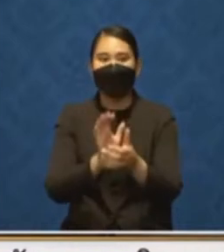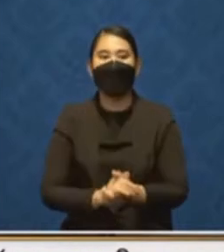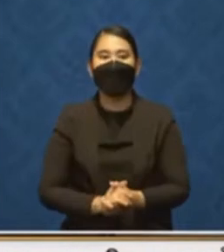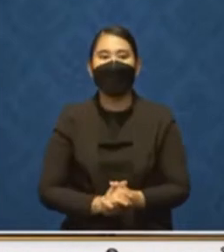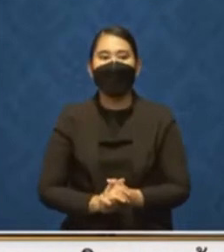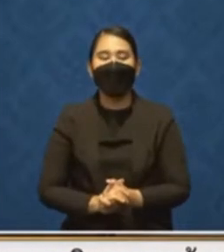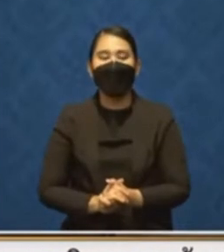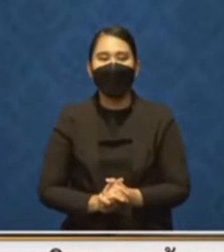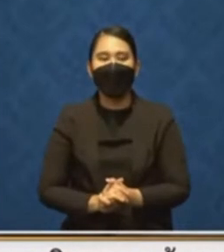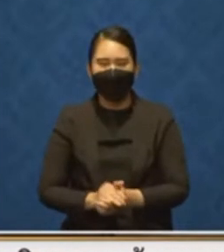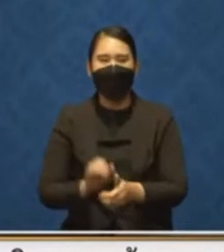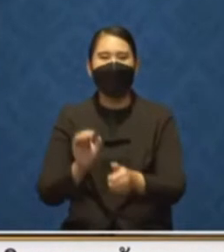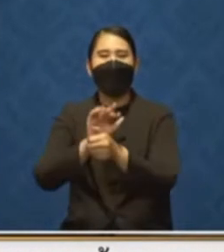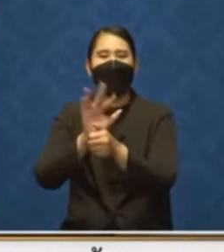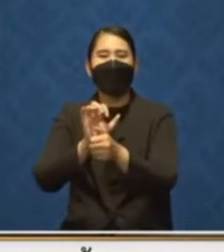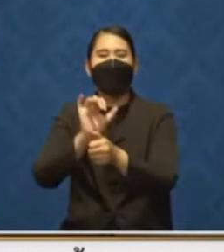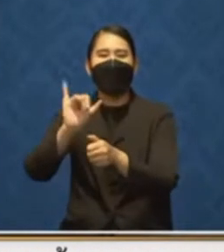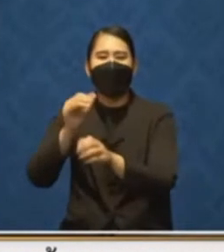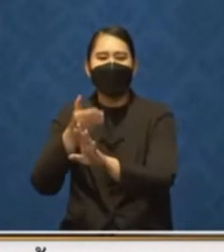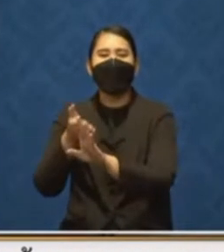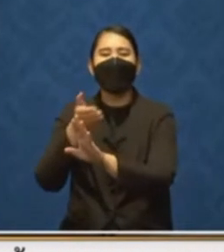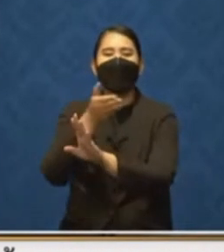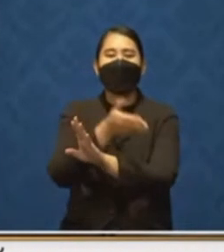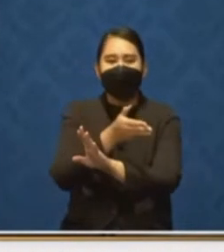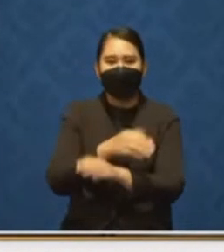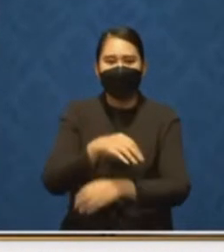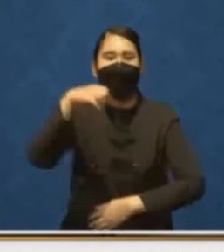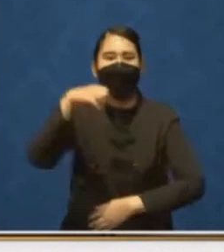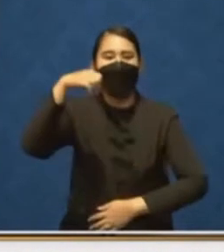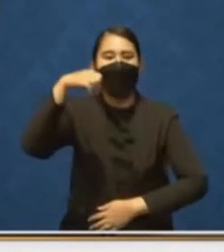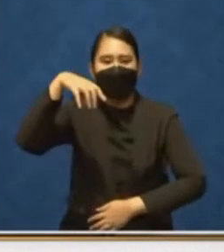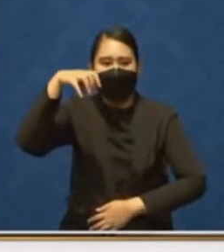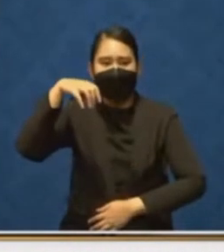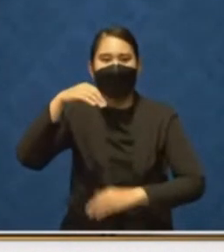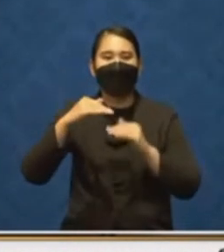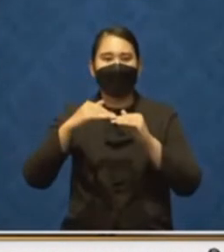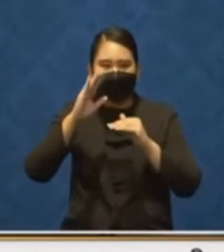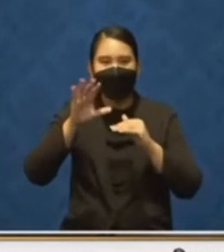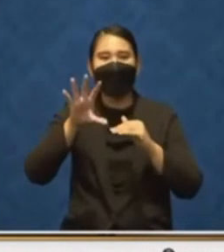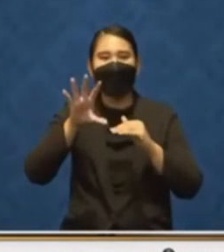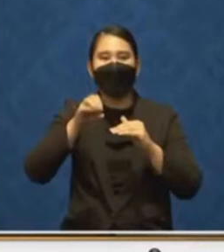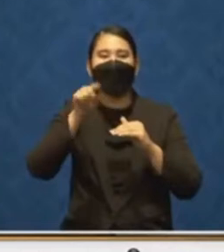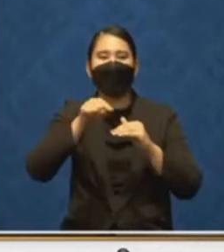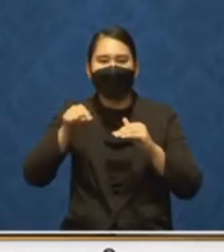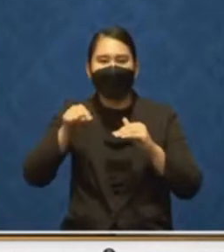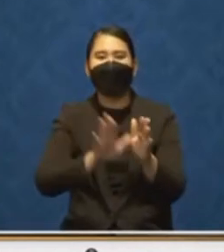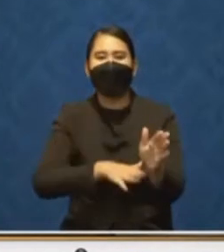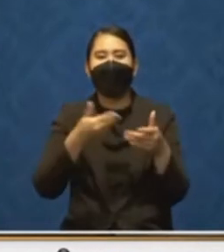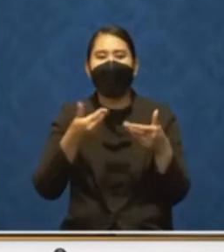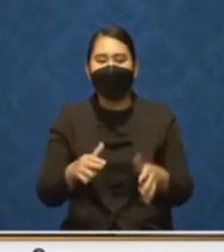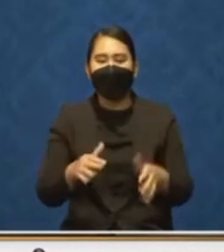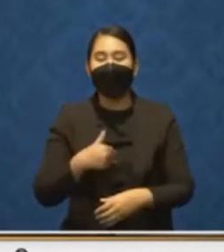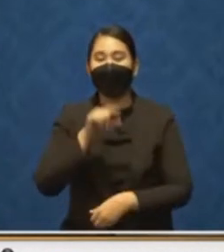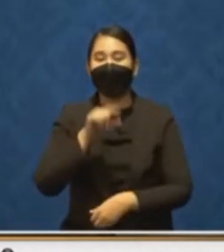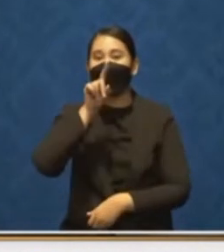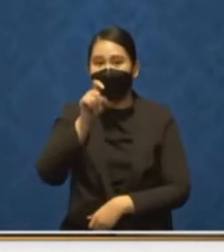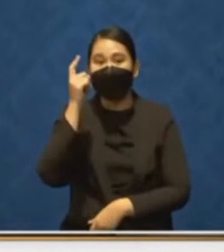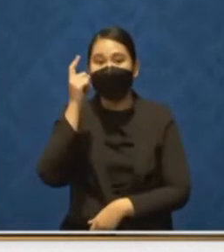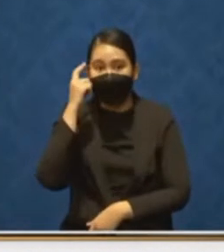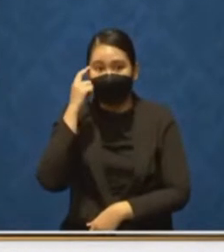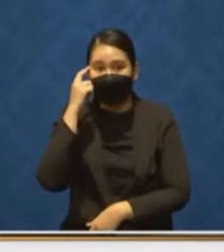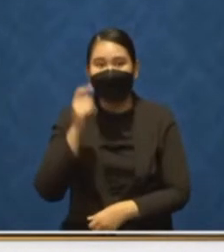ก่อนที่กิจการโควิชเนี่ยการผลิตไฟฟ้ามันก็เกิน 50%มาตั้งนานแล้วผมถามว่าท่านรู้ไหม